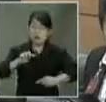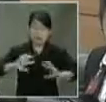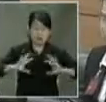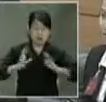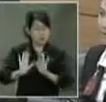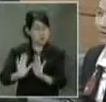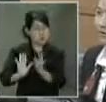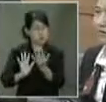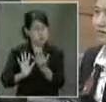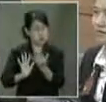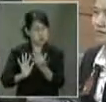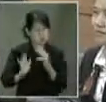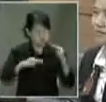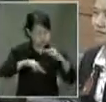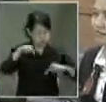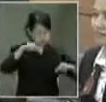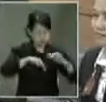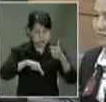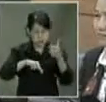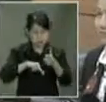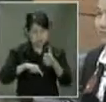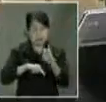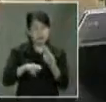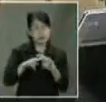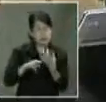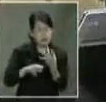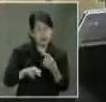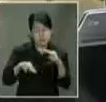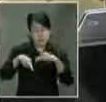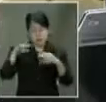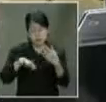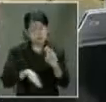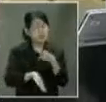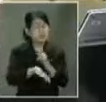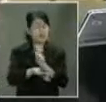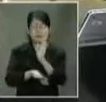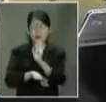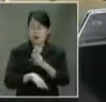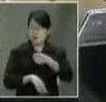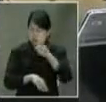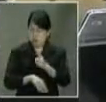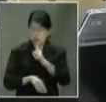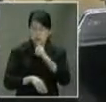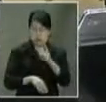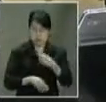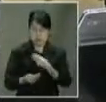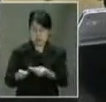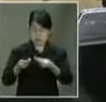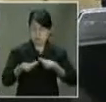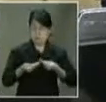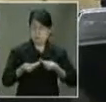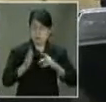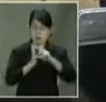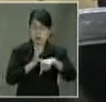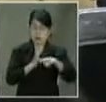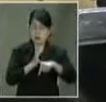นี้ผมเอาหมายที่แจ้งความผมจะมอบให้ท่านหมดครับ เปล่าครับคือท่านต้องยืนยันว่าจะต้องส่งมอบนี้ให้ทางเลข